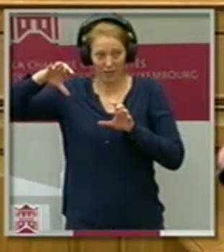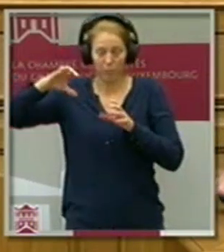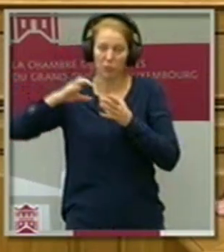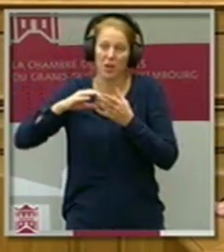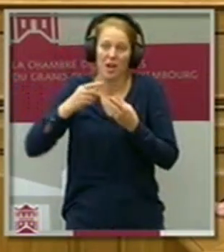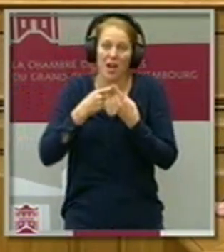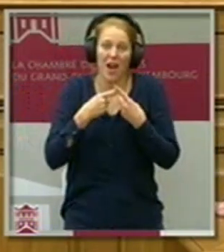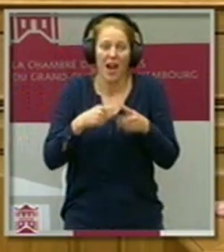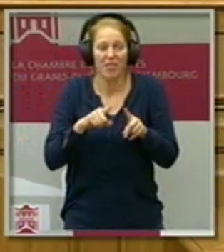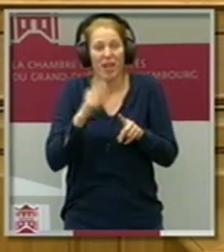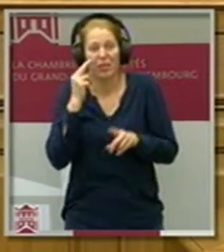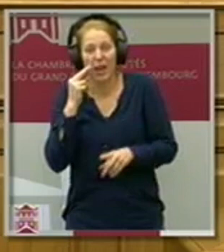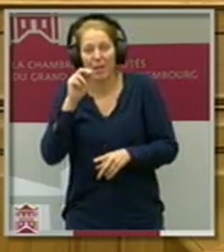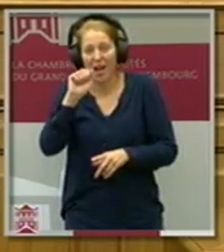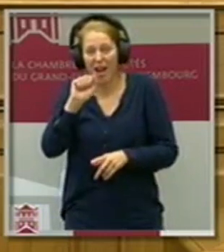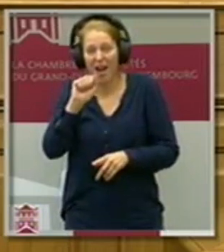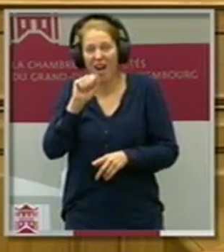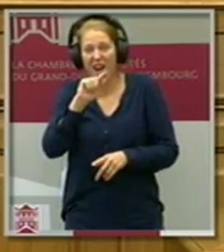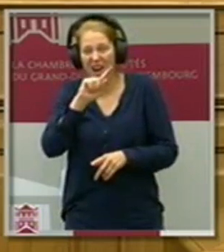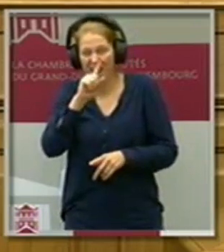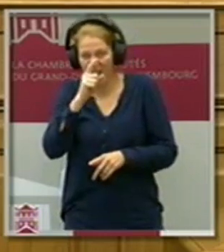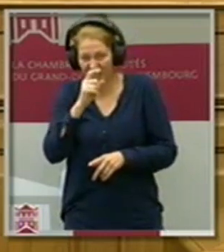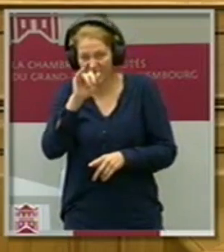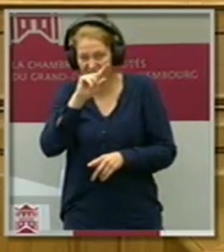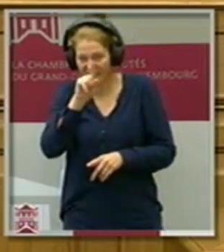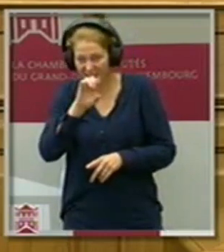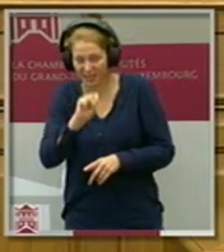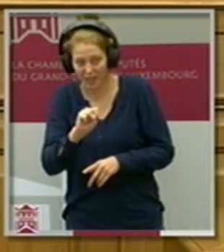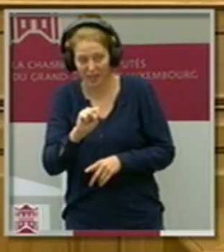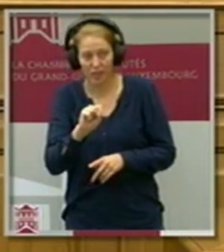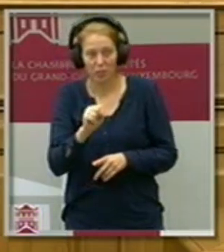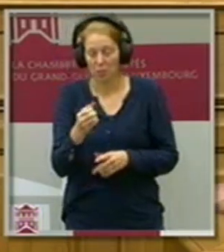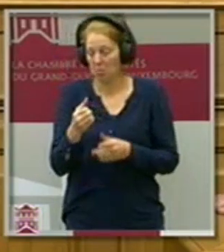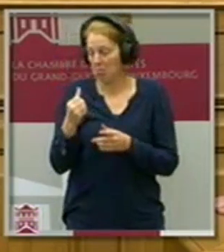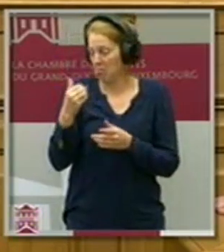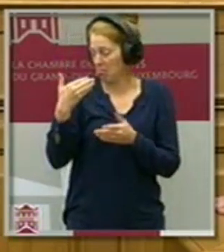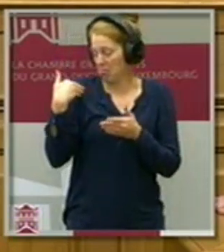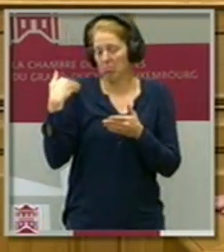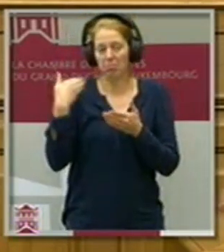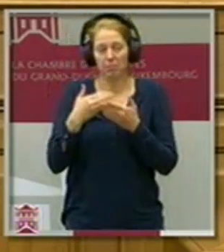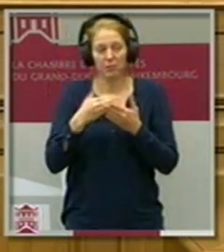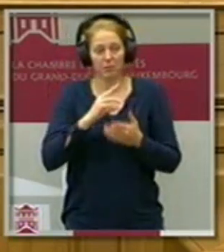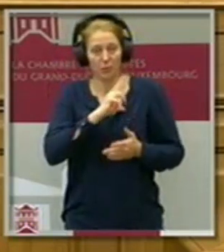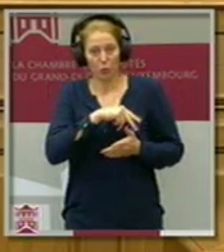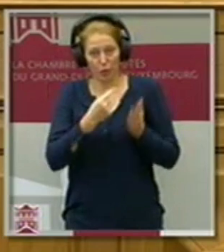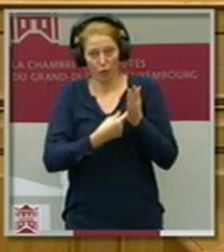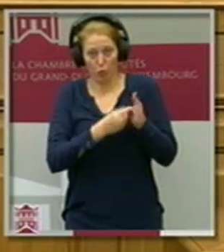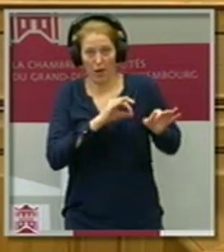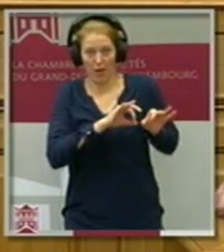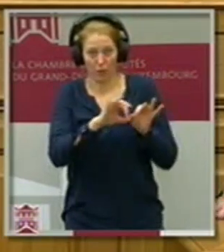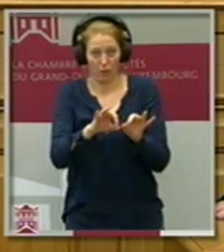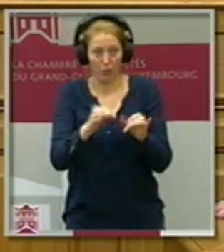nennen sie Akzisen. Wir haben für ein paar Jahre haben wir eine Sozialsteuer auf den Akzisen angefangen. Dono haben